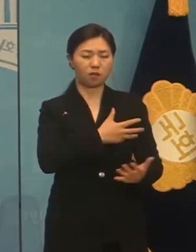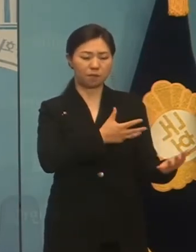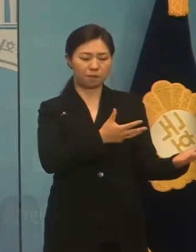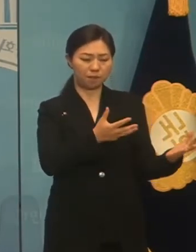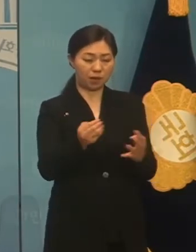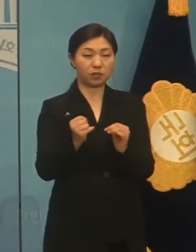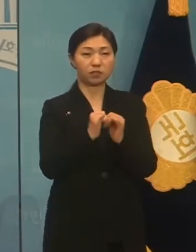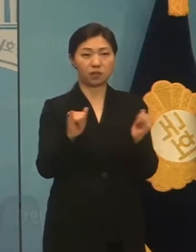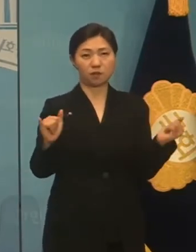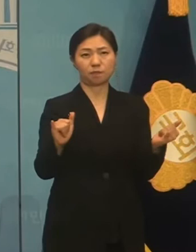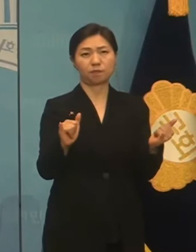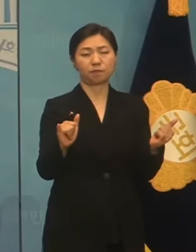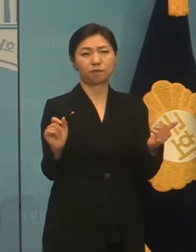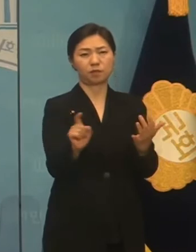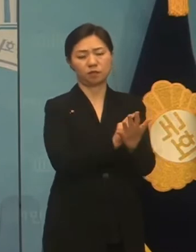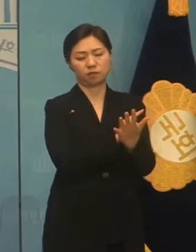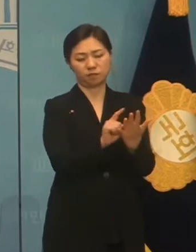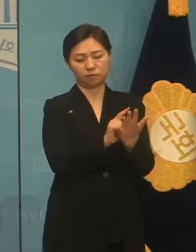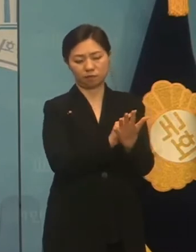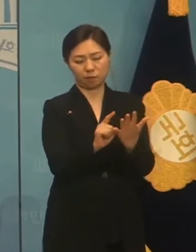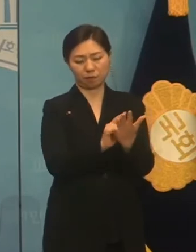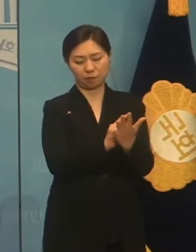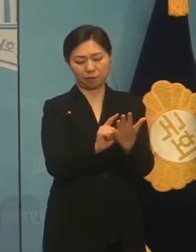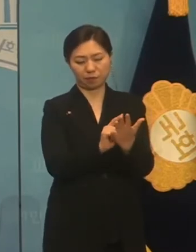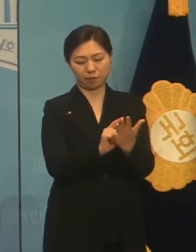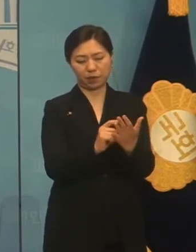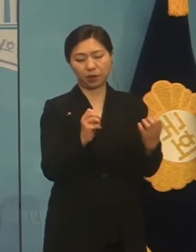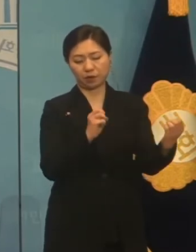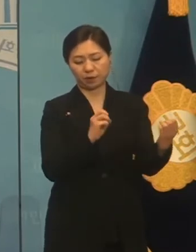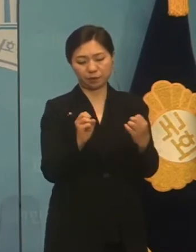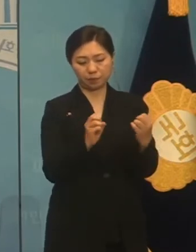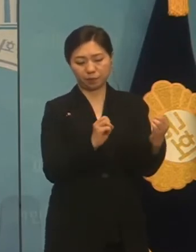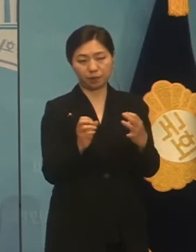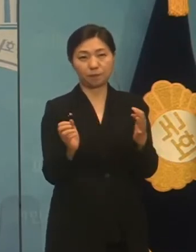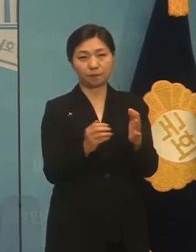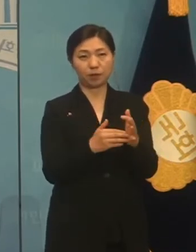수많은 분들과 만나서 대화를 했습니다.